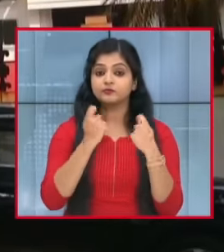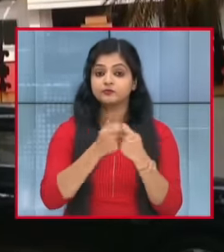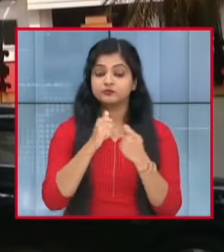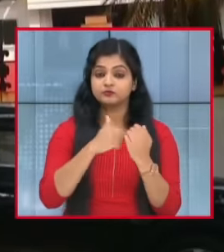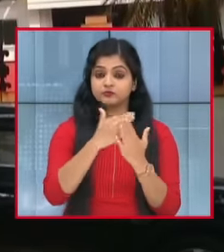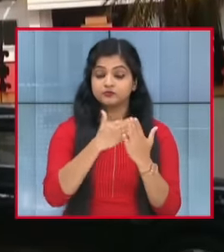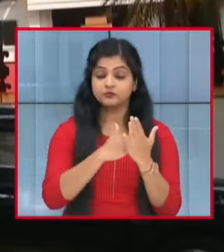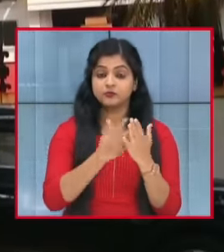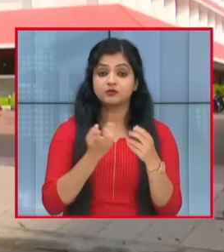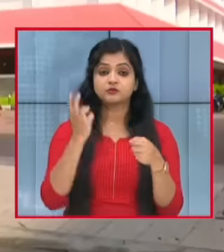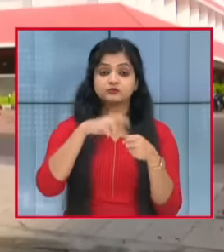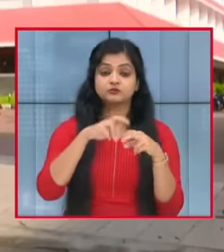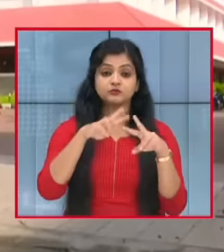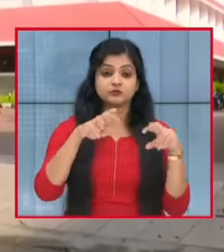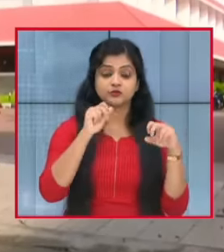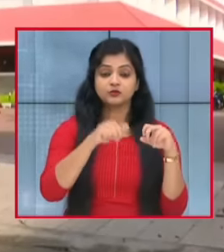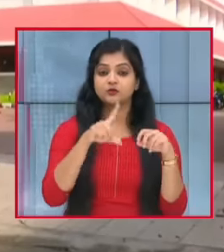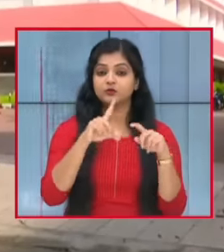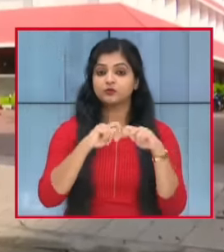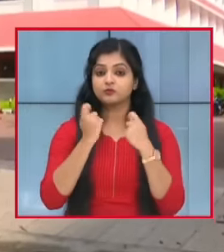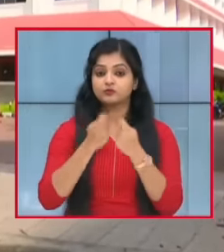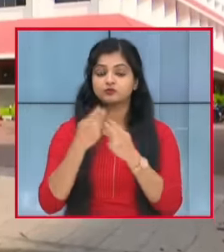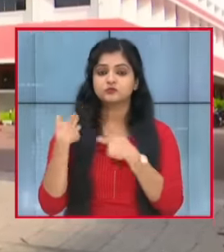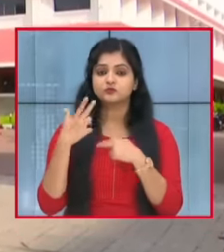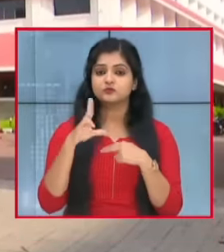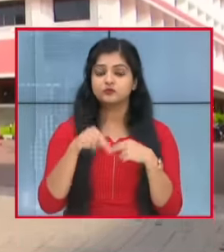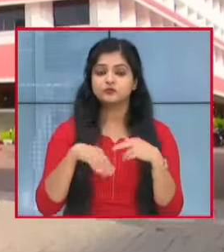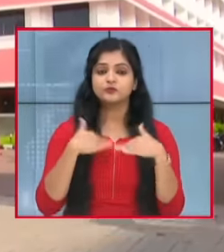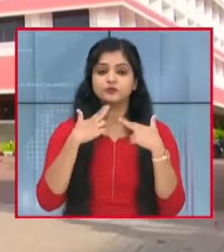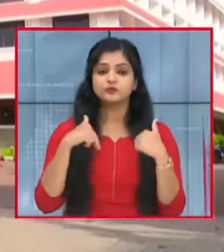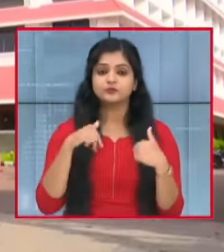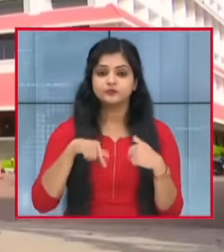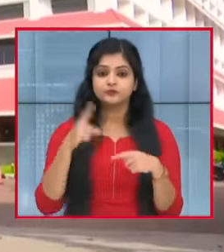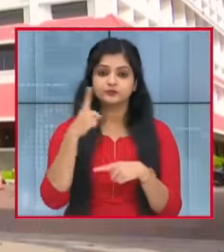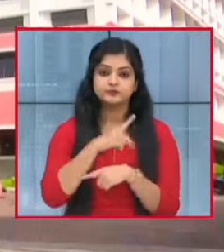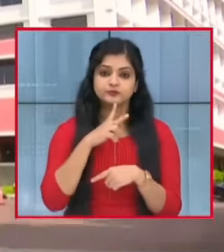ലോകായുക്തയ്ക്ക് അധികാരമില്ല എന്നുള്ളത് തന്നെയാണ് ഹൈക്കോടതി ഇന്ന് വ്യക്തമാക്കിയിട്ടുള്ളത്. പ്രവിത.